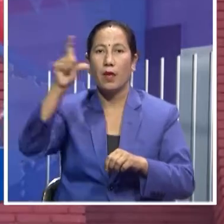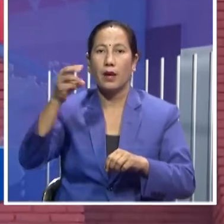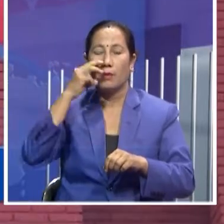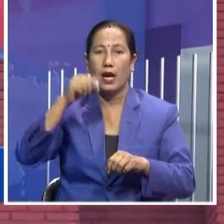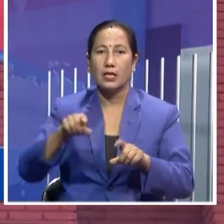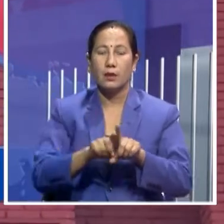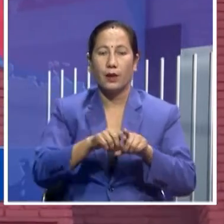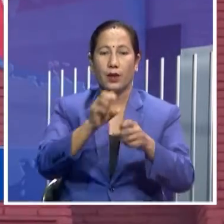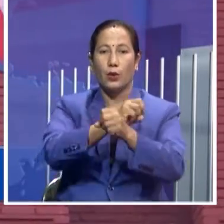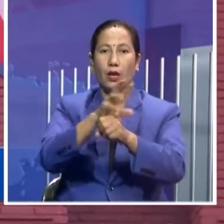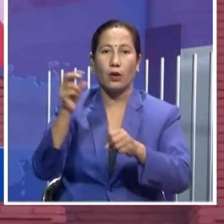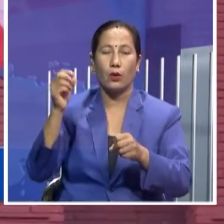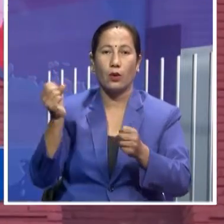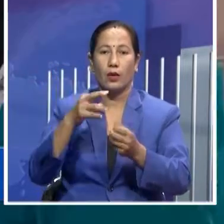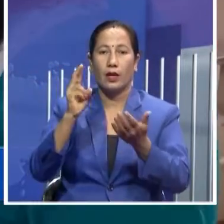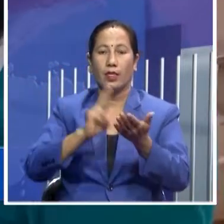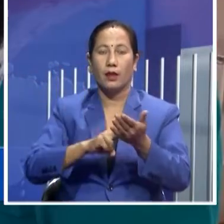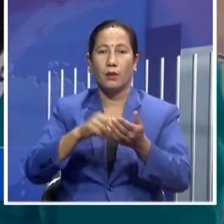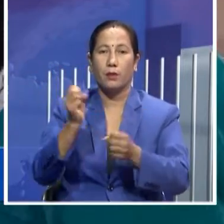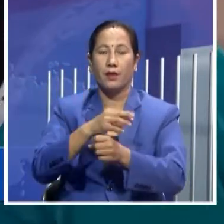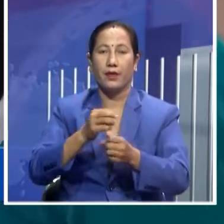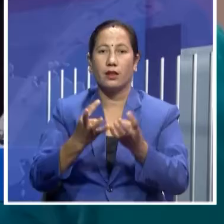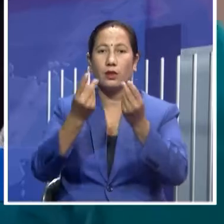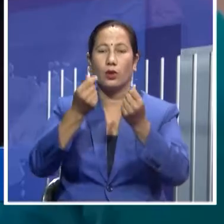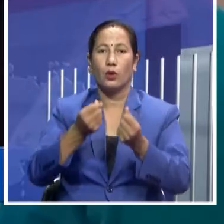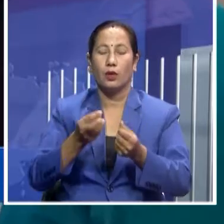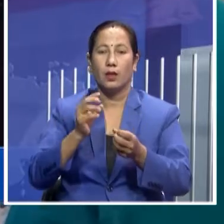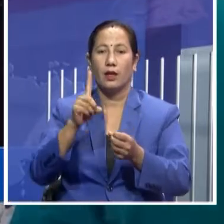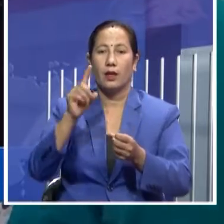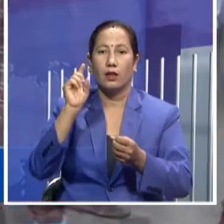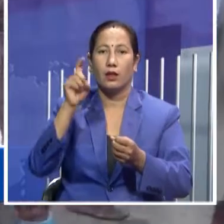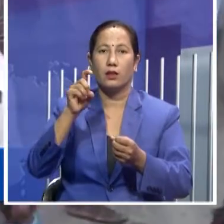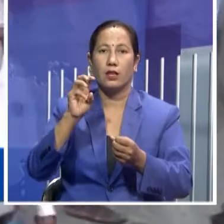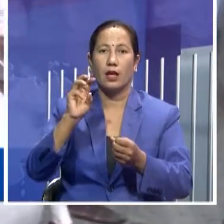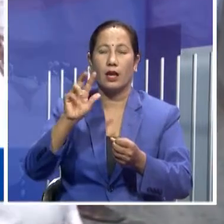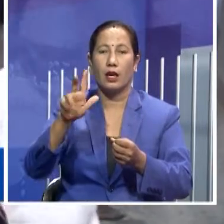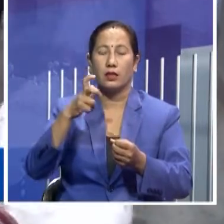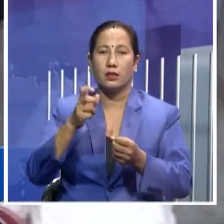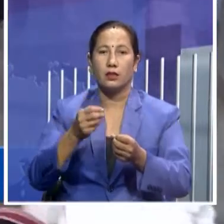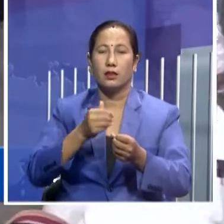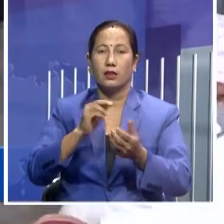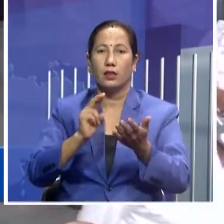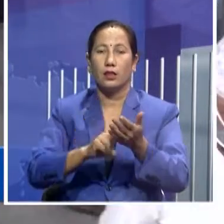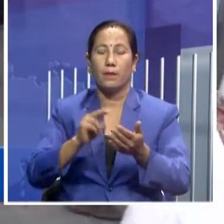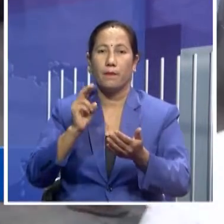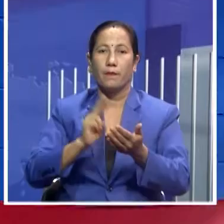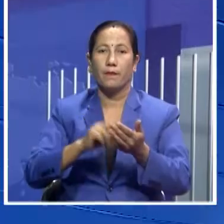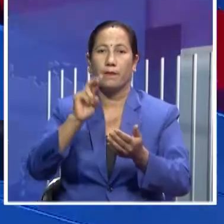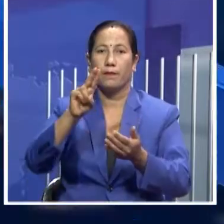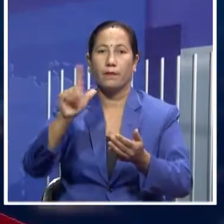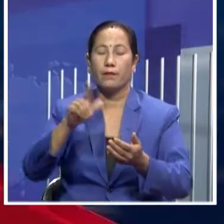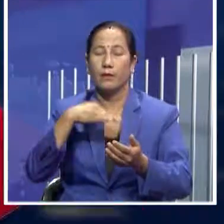नेपालमा आज पनि कोरोनाको नयाँ संक्रमित थपिने भन्दा निको हुने बढी। 1800 बढीमा संक्रमण पुष्टि, थप 27 जनाको